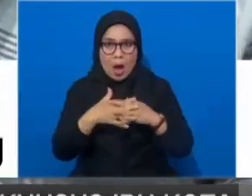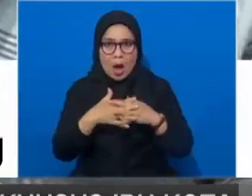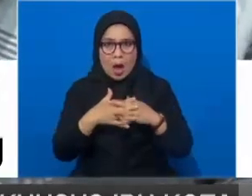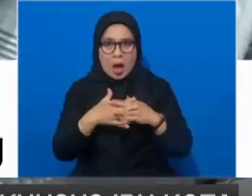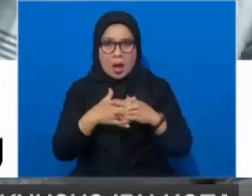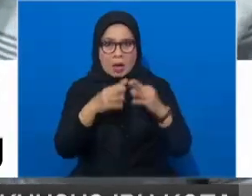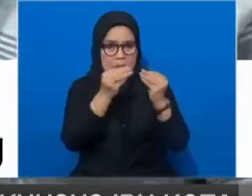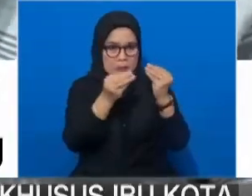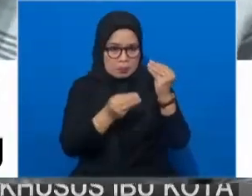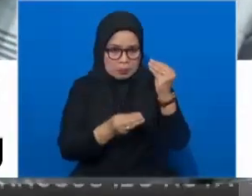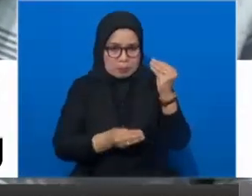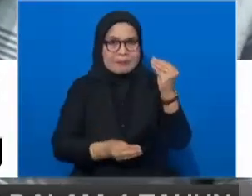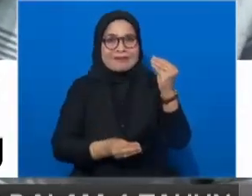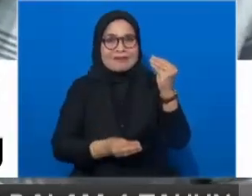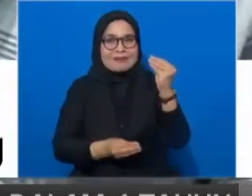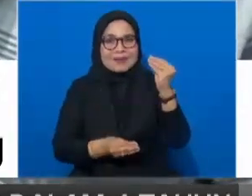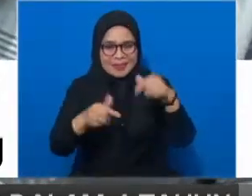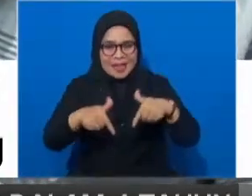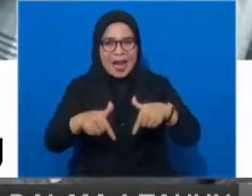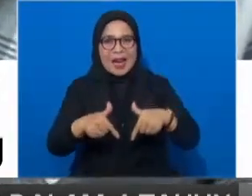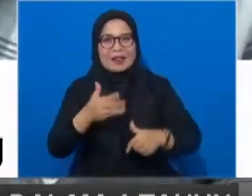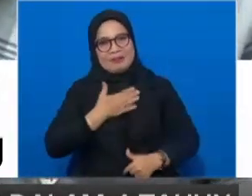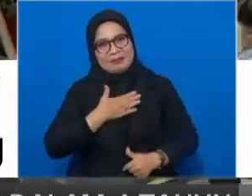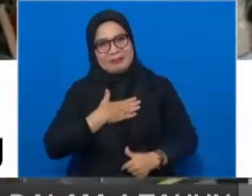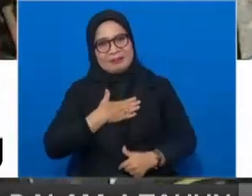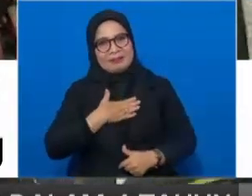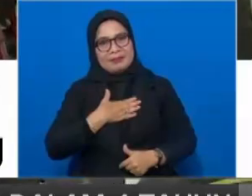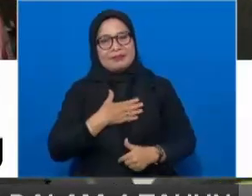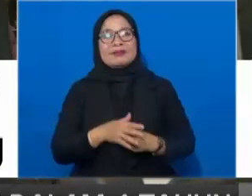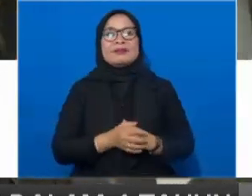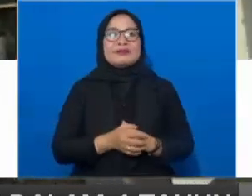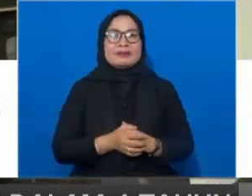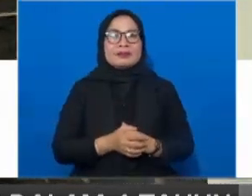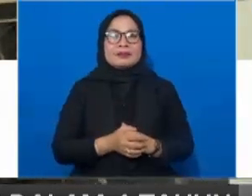ke Ngkong sampai ke anaknya lagi.